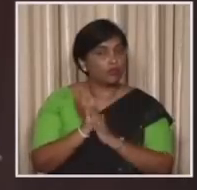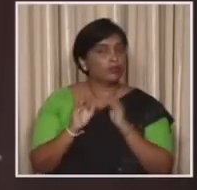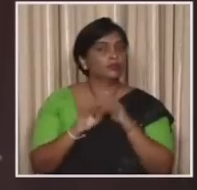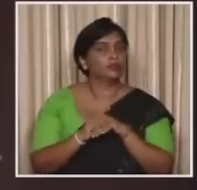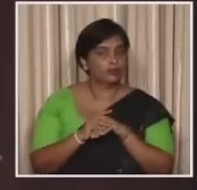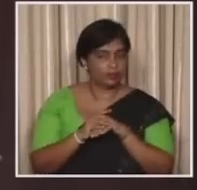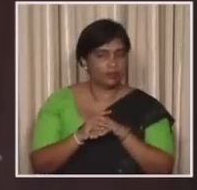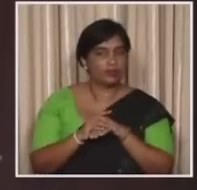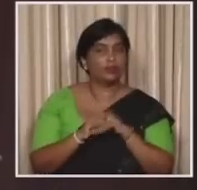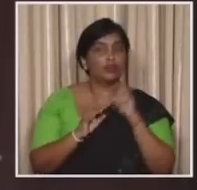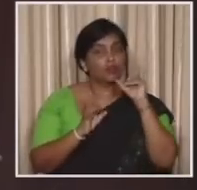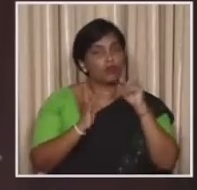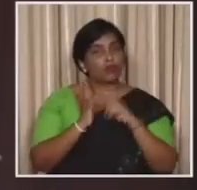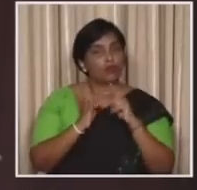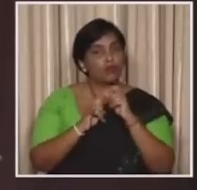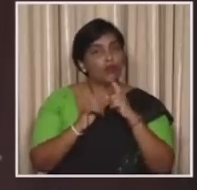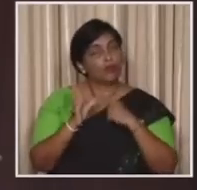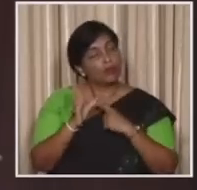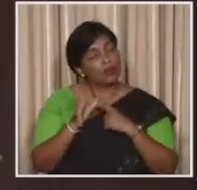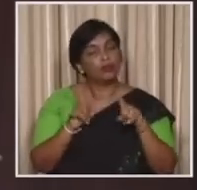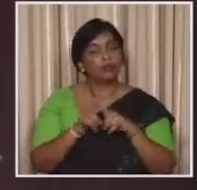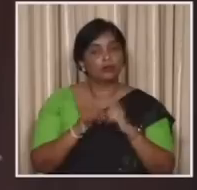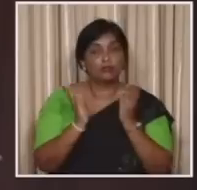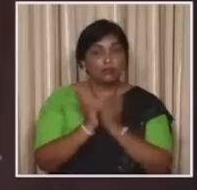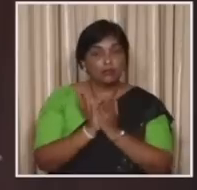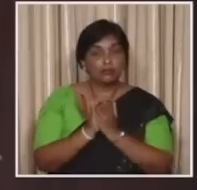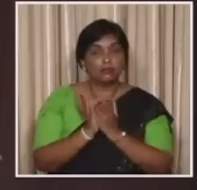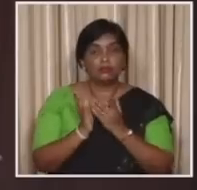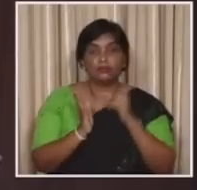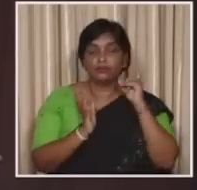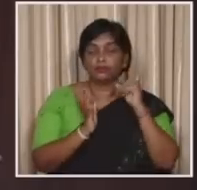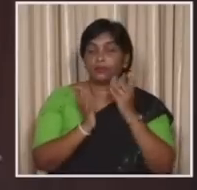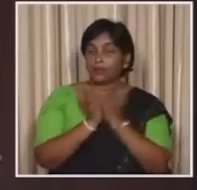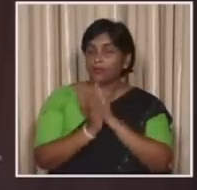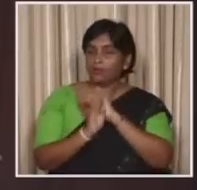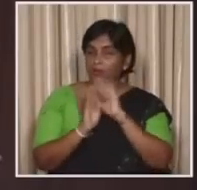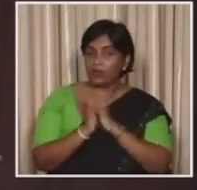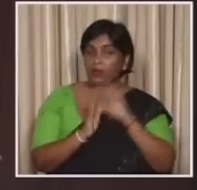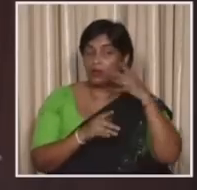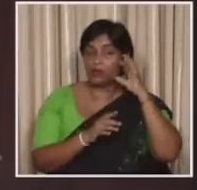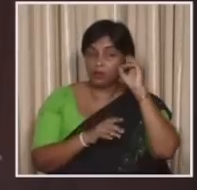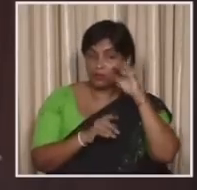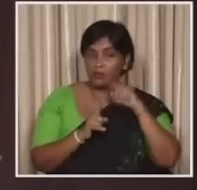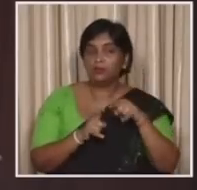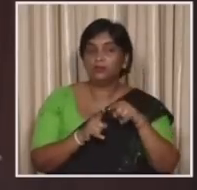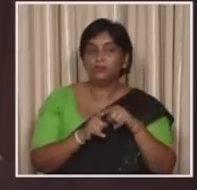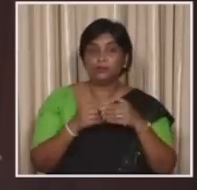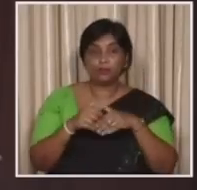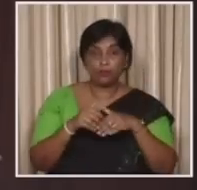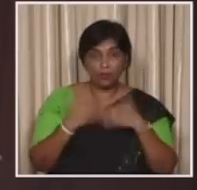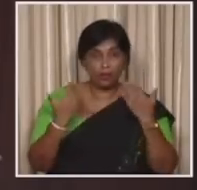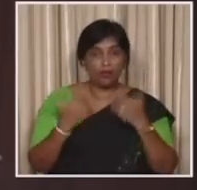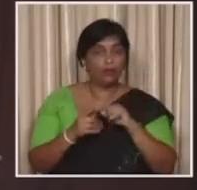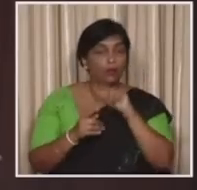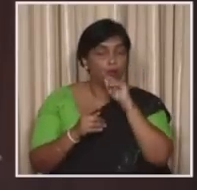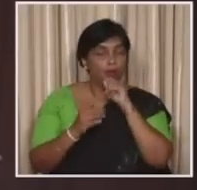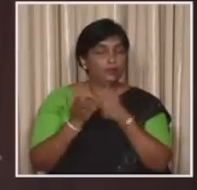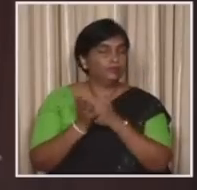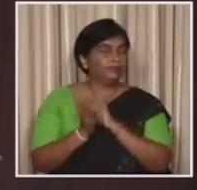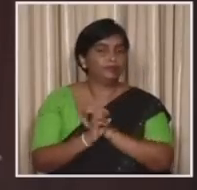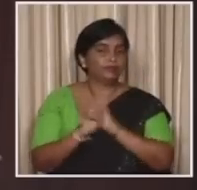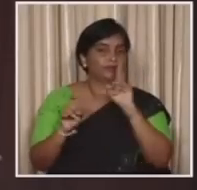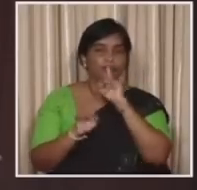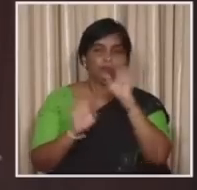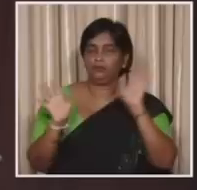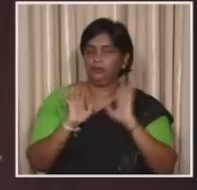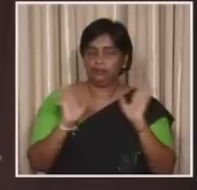හිටියා. කෝප කමිටුවෙත් එහෙමයි. අපි කිසිම ඩොකියුමන්ට් එකක් කෝප කමිටුවේ ගෙනෙන ඩොකියුමන්ට් එකක් පවුදා උදේ ගිහිල්ලා පත්‍රේවත් රූපවාහිනියවත් කොහටවත්